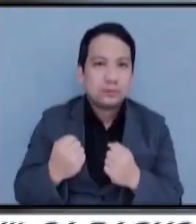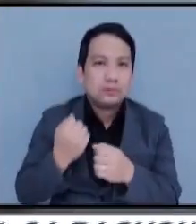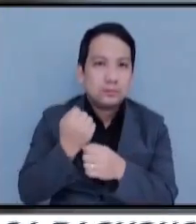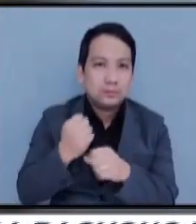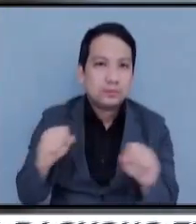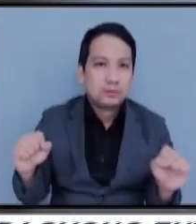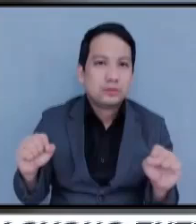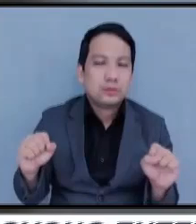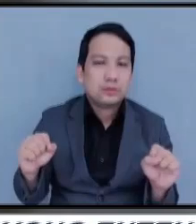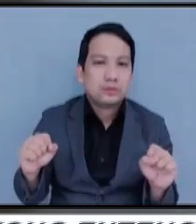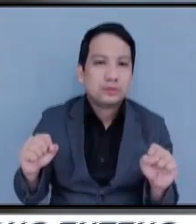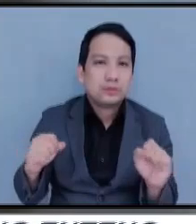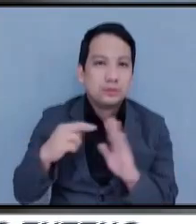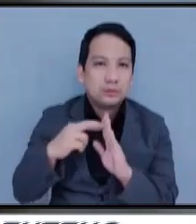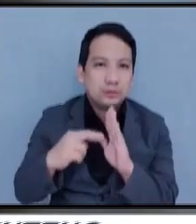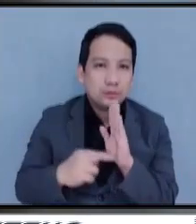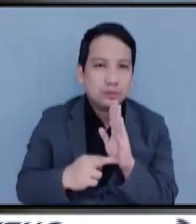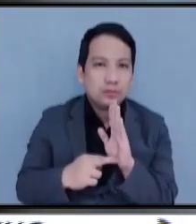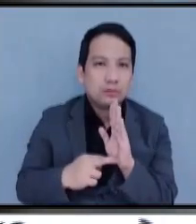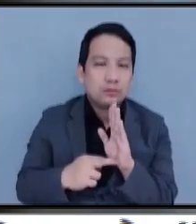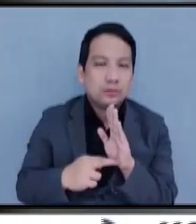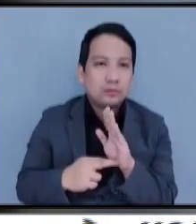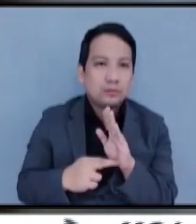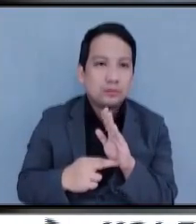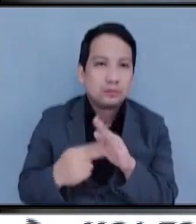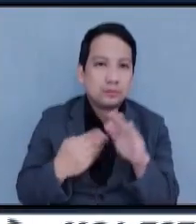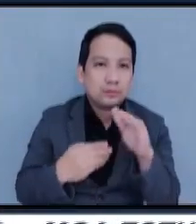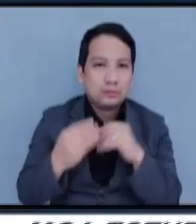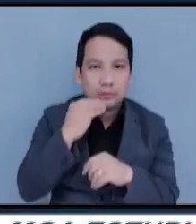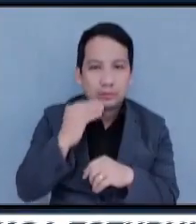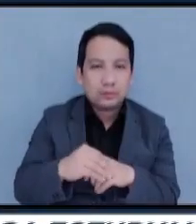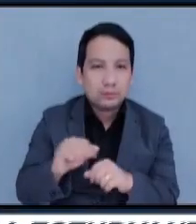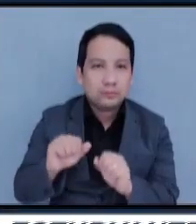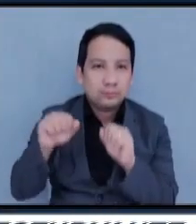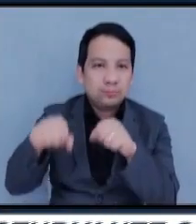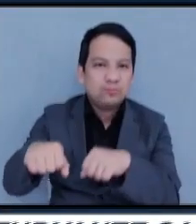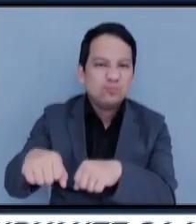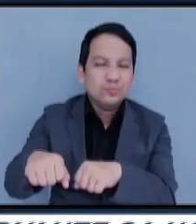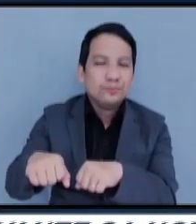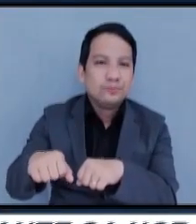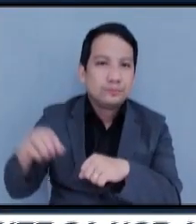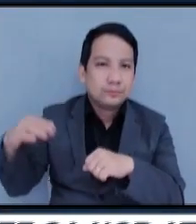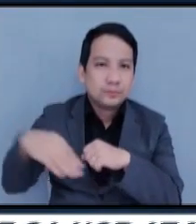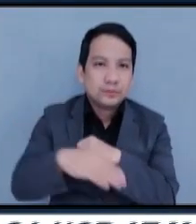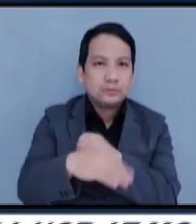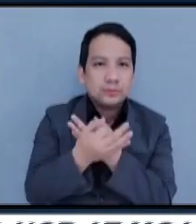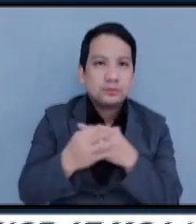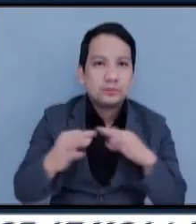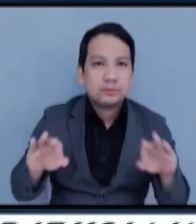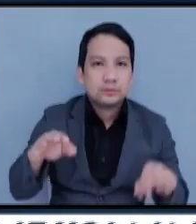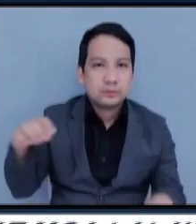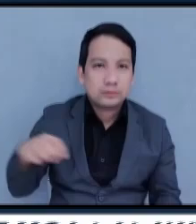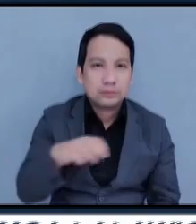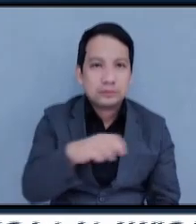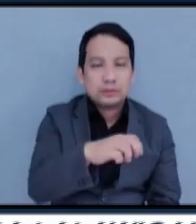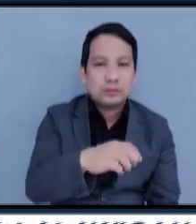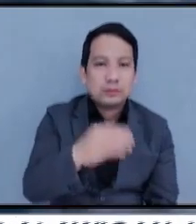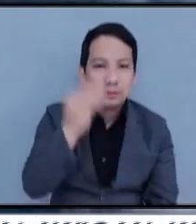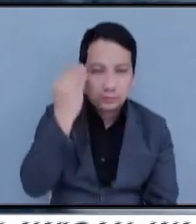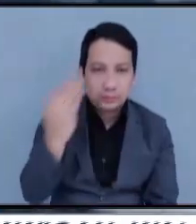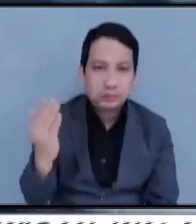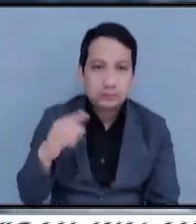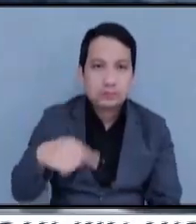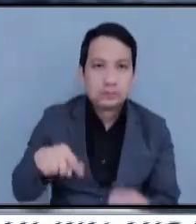at rules-based order sa nasabing mga katubigan, pati rin ang kahalagahan ng freedom of navigation. Ang pahayag ng mga nasabing bansa